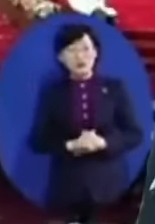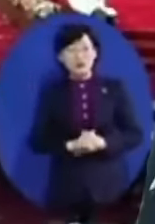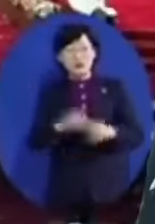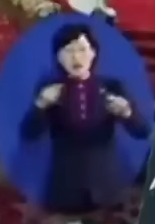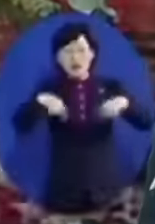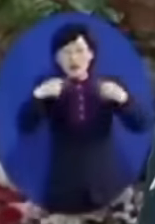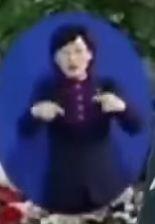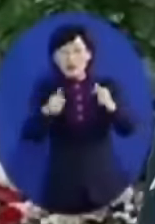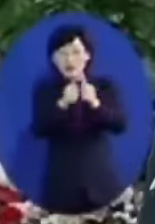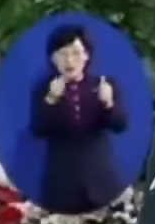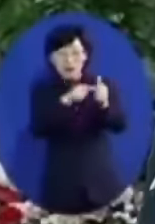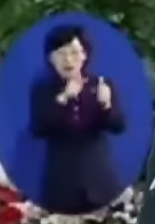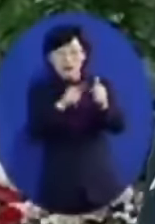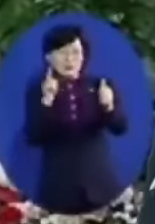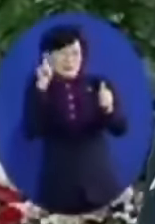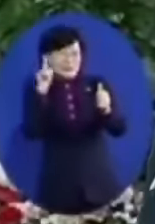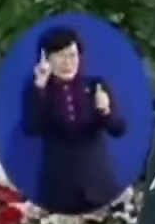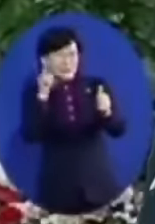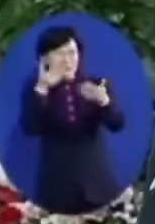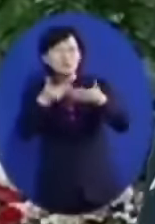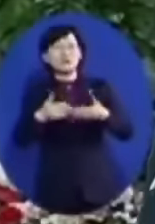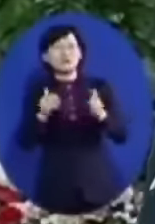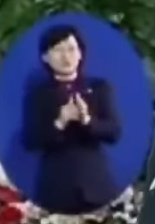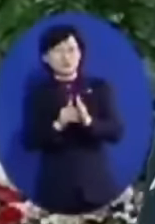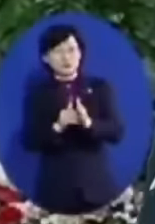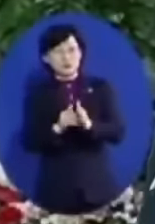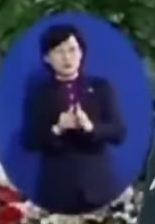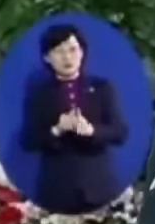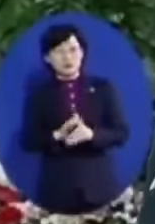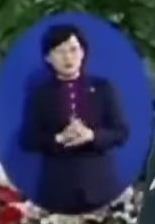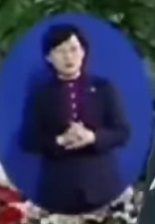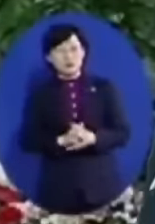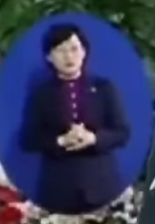엘리야는 스트레스에 걸렸습니다.